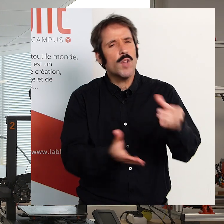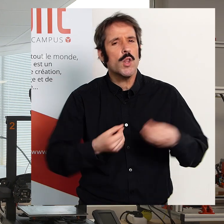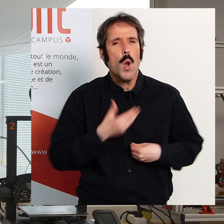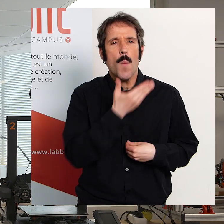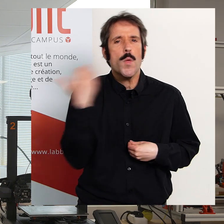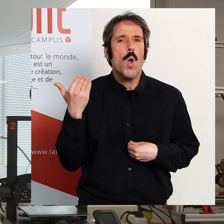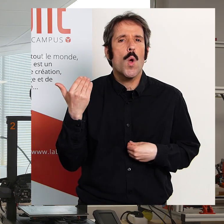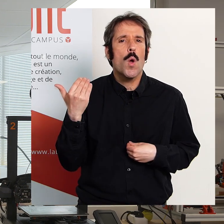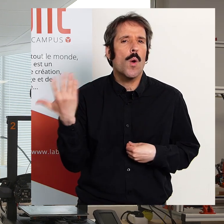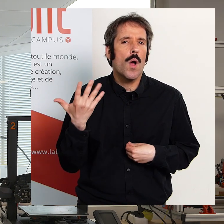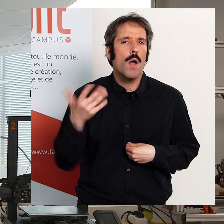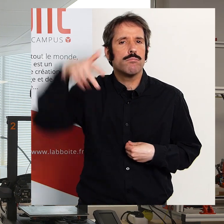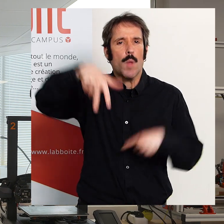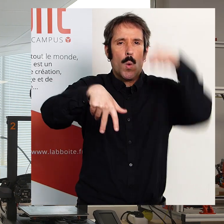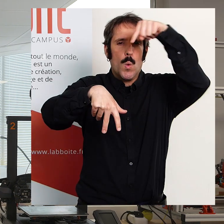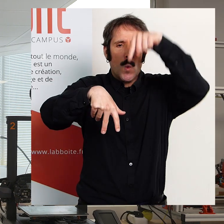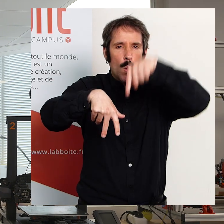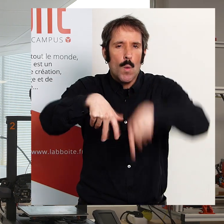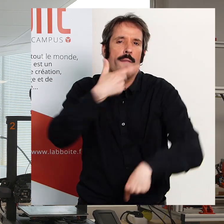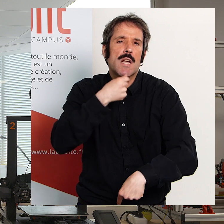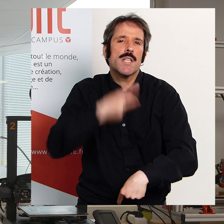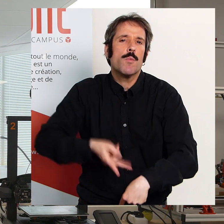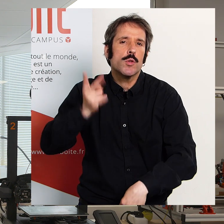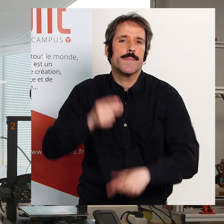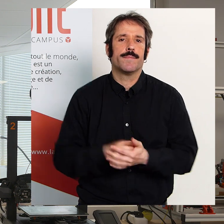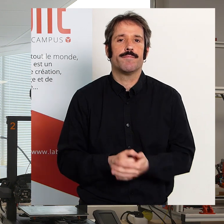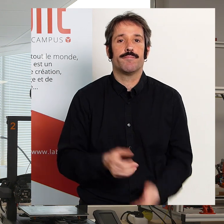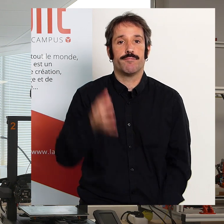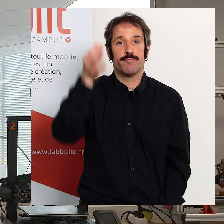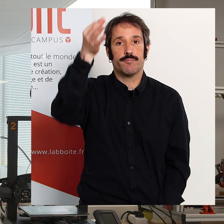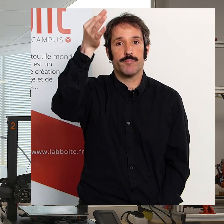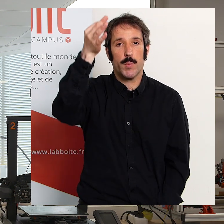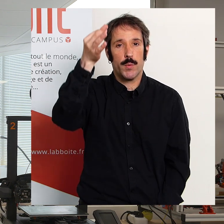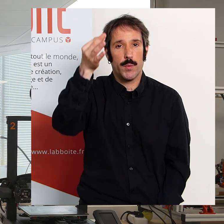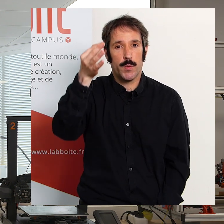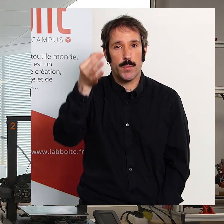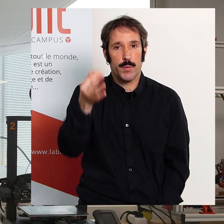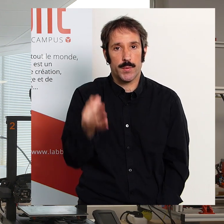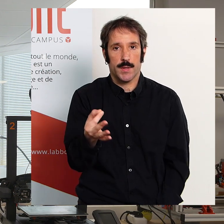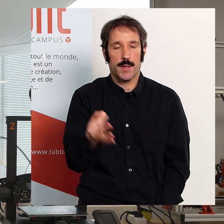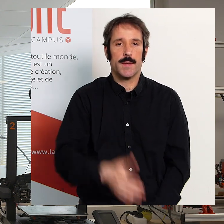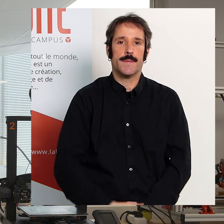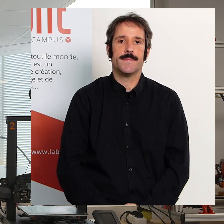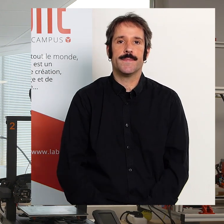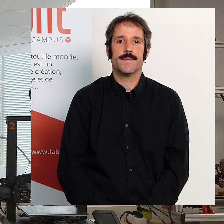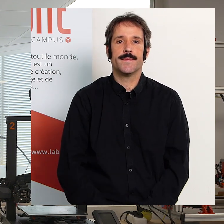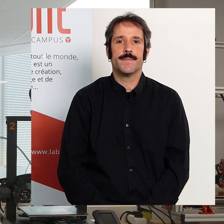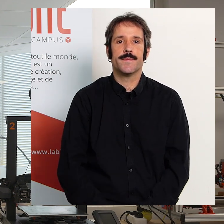Ce biseau va permettre de mieux pénétrer la buse. Donc je viens placer mon fil sur le support de